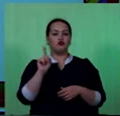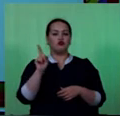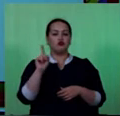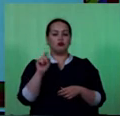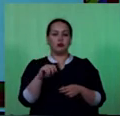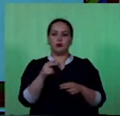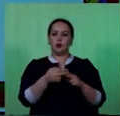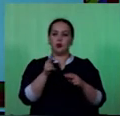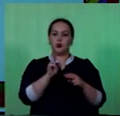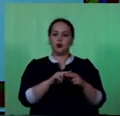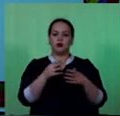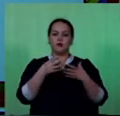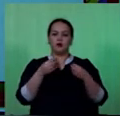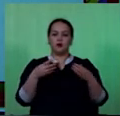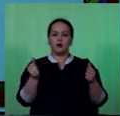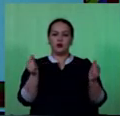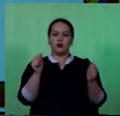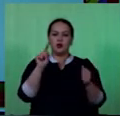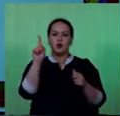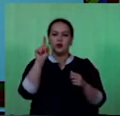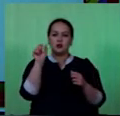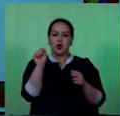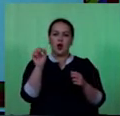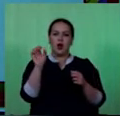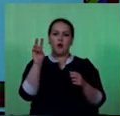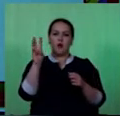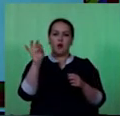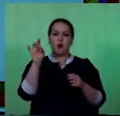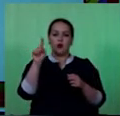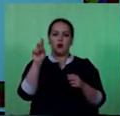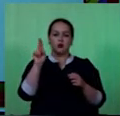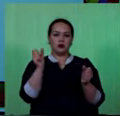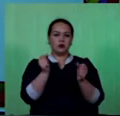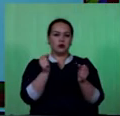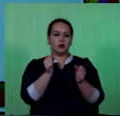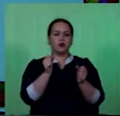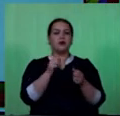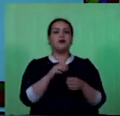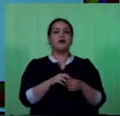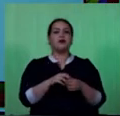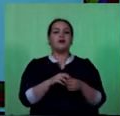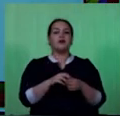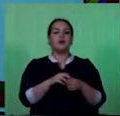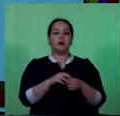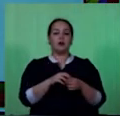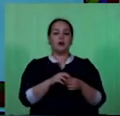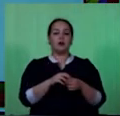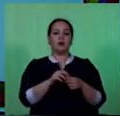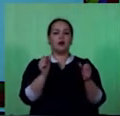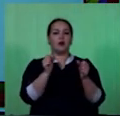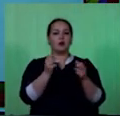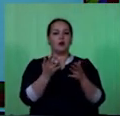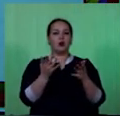весенние заморозки выбираем ребята вариант ответа а заморозки который